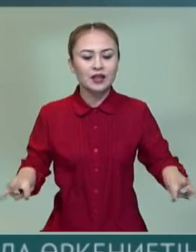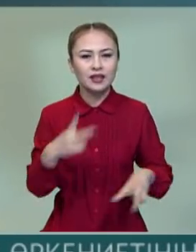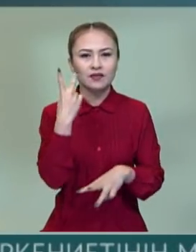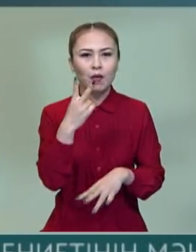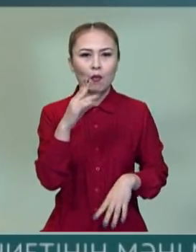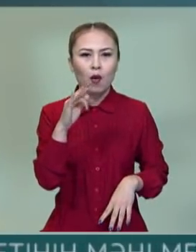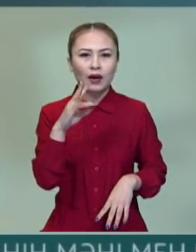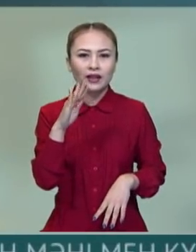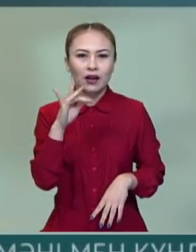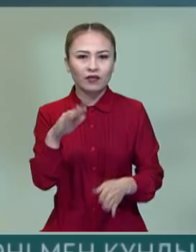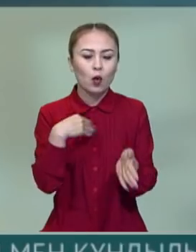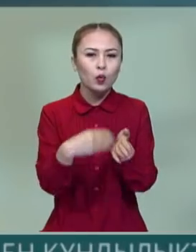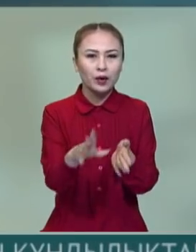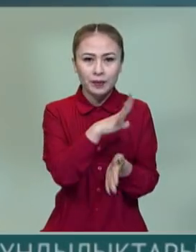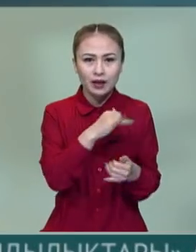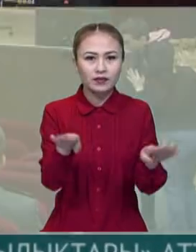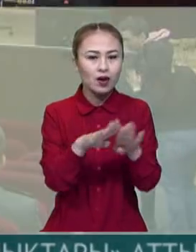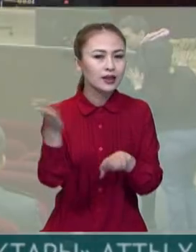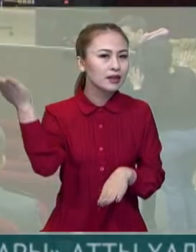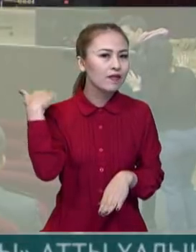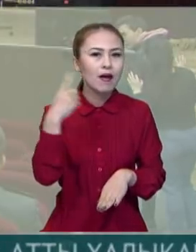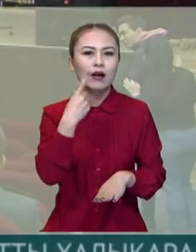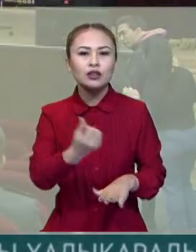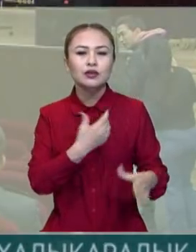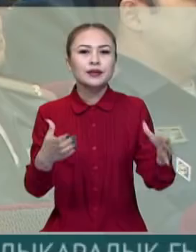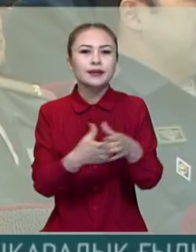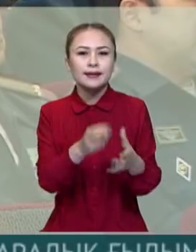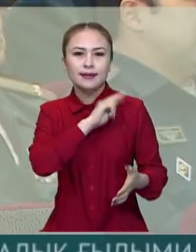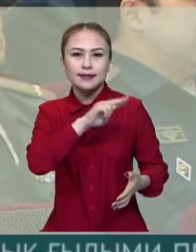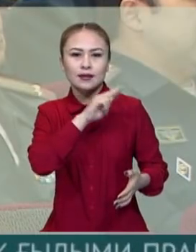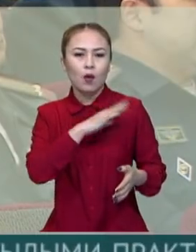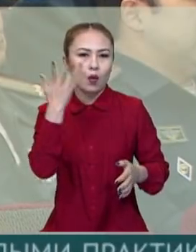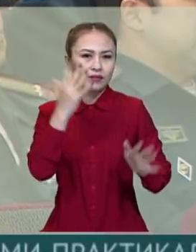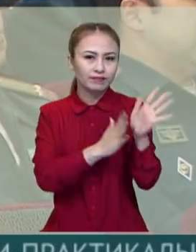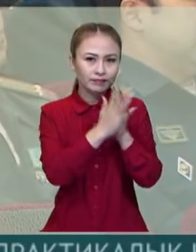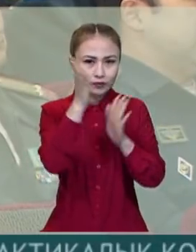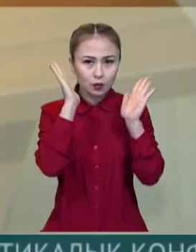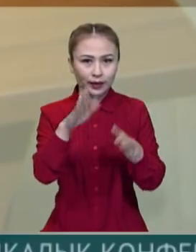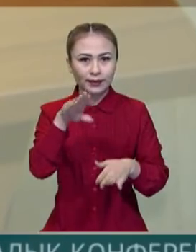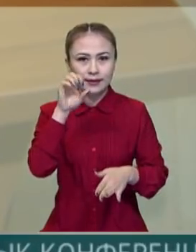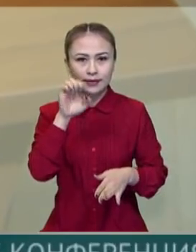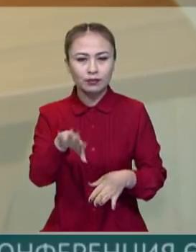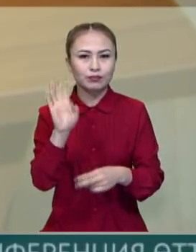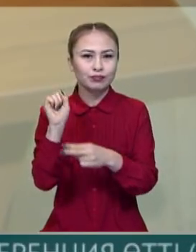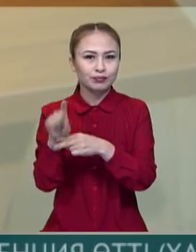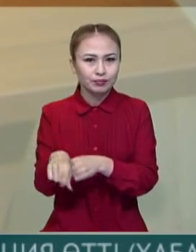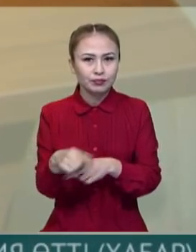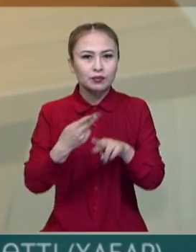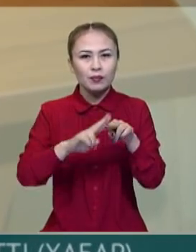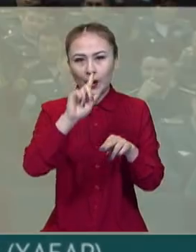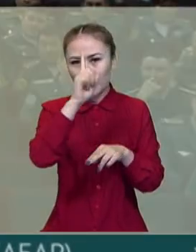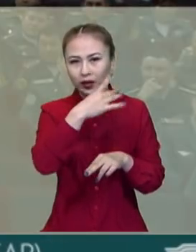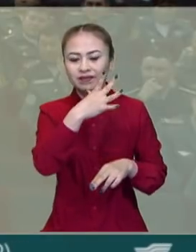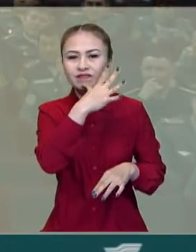полиграф аппаратын сатып алған. Бұдан бұлай барлық әскери шенділердің қызметі өскен сайын полиграф арқылы тест тапсырады. Бір